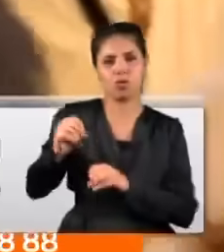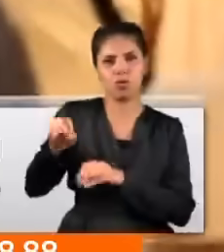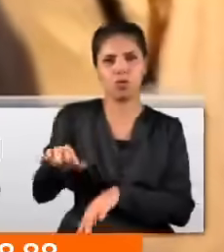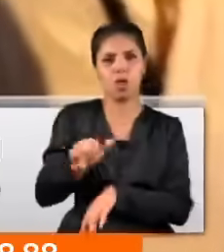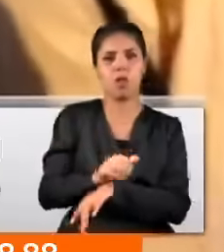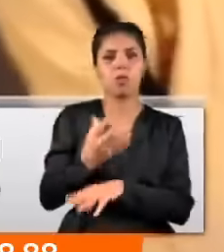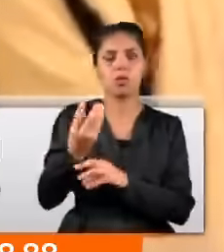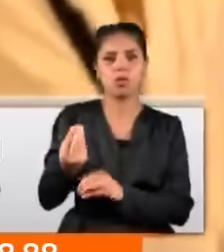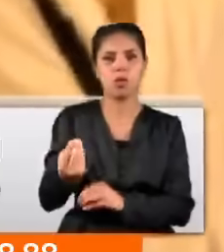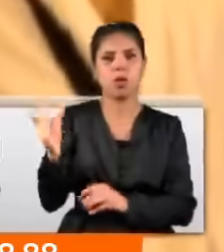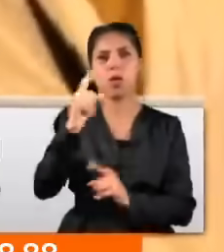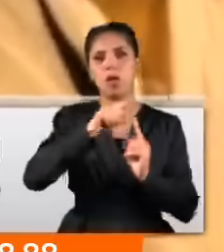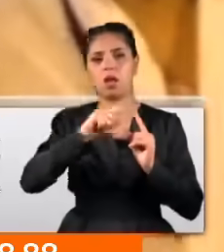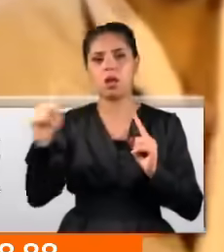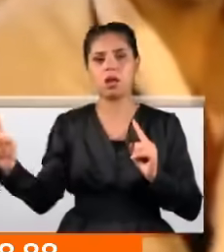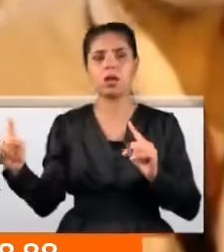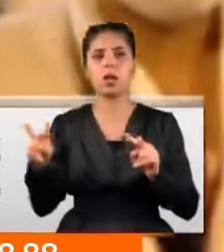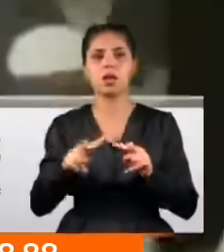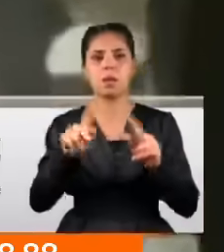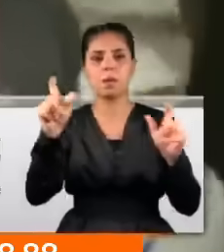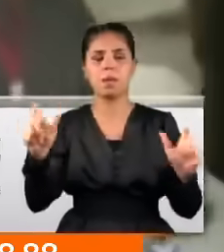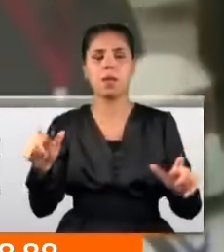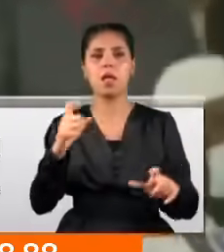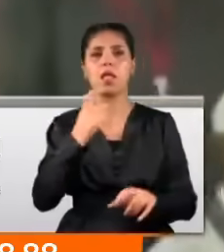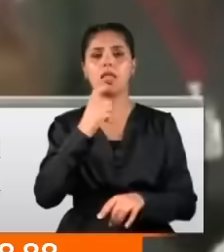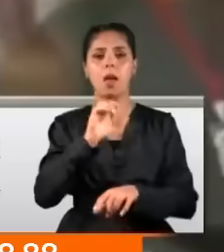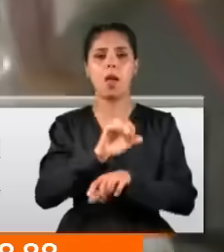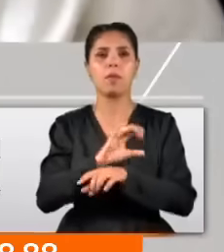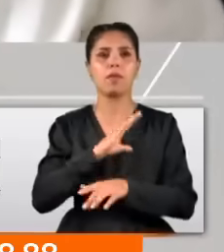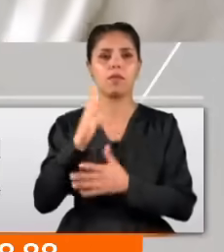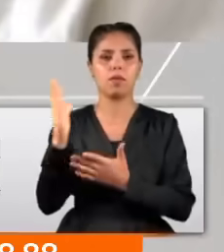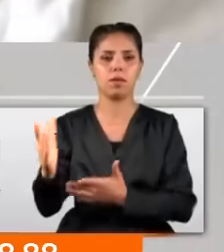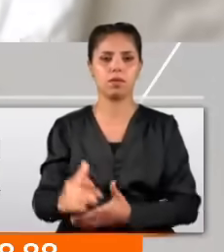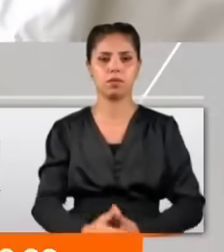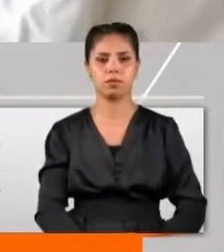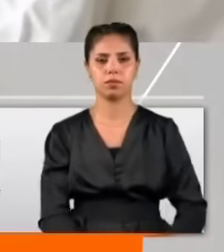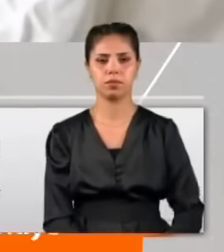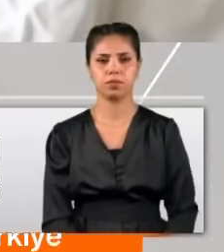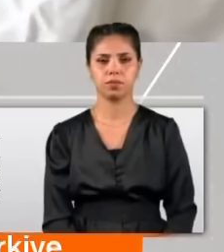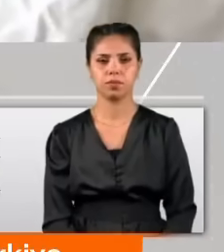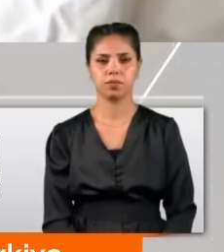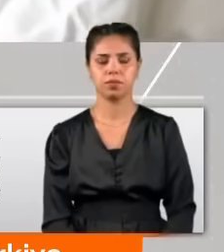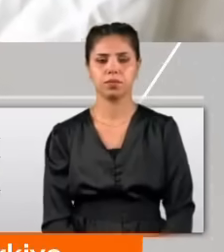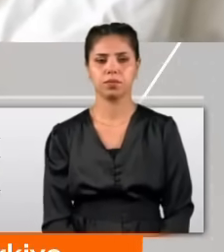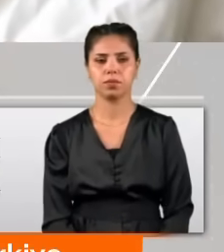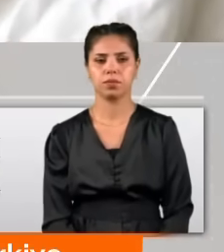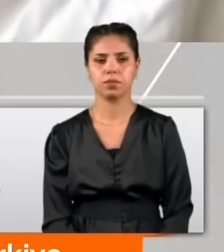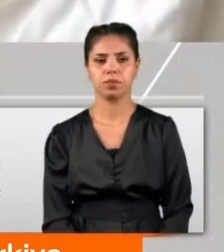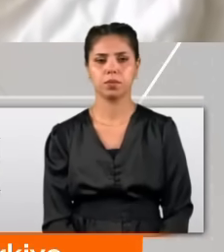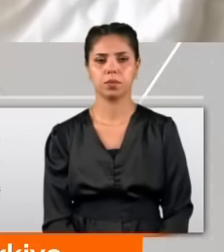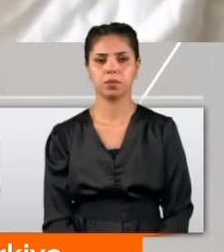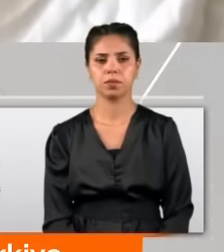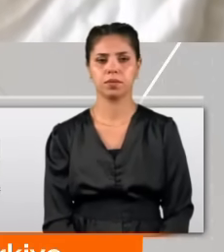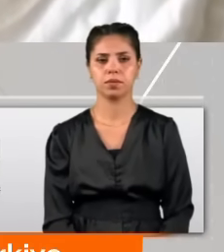hapse girdi. Aylardır da Mekke'de demir parmaklıkların ardında. Yalvarırım lütfen beni aileme,